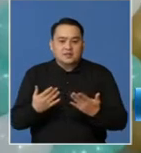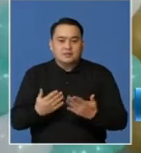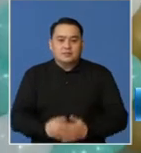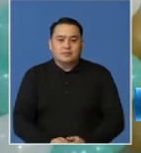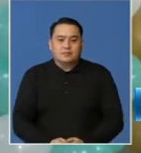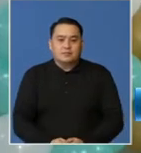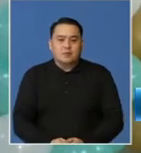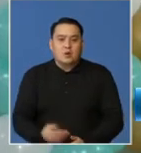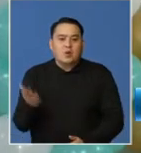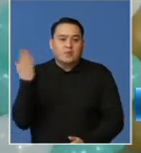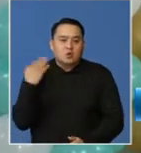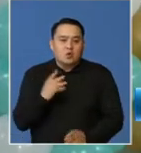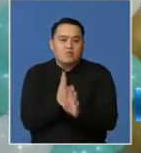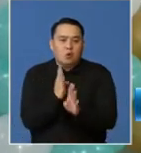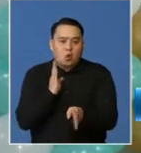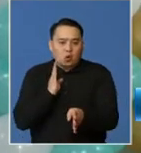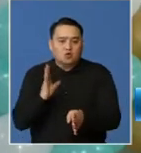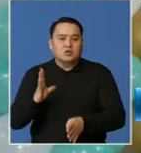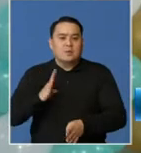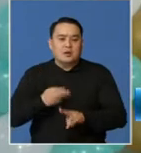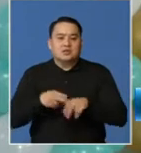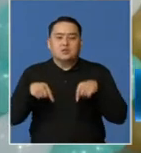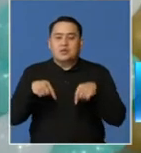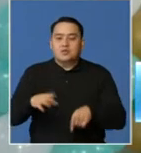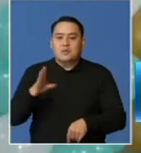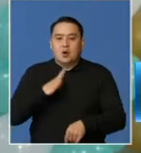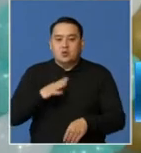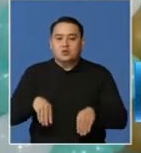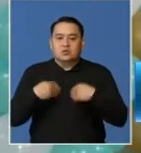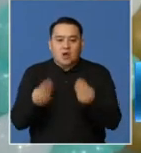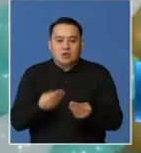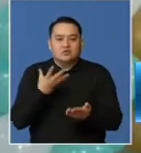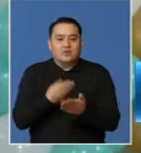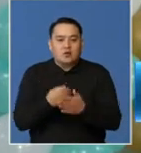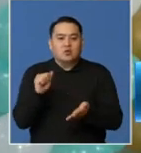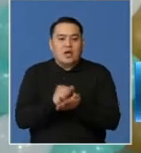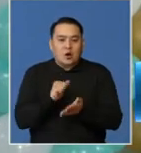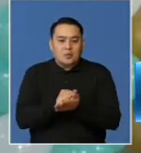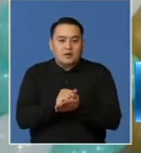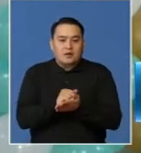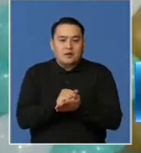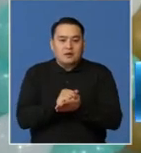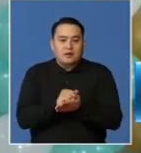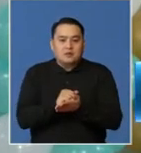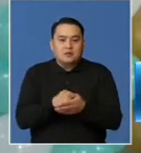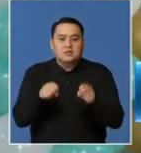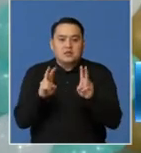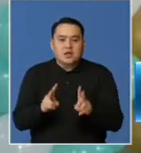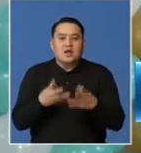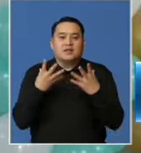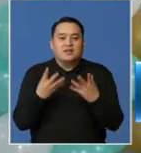люди, как раньше было, в очереди не стоят, здесь приходят, сдают свои документы, потом отведенный день